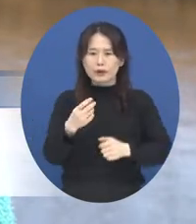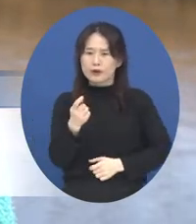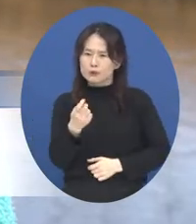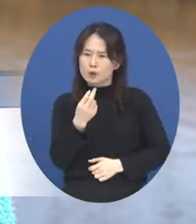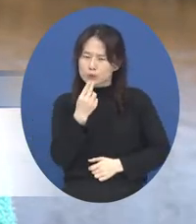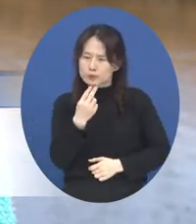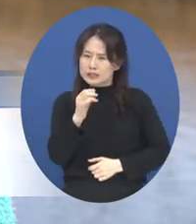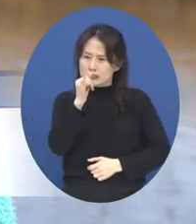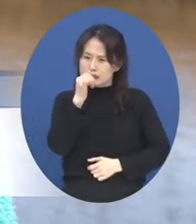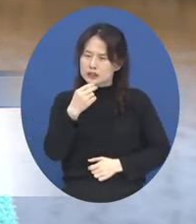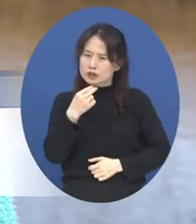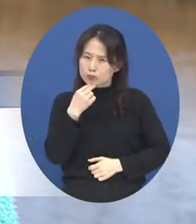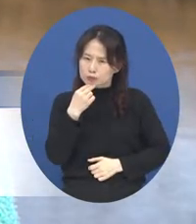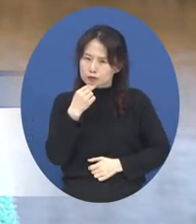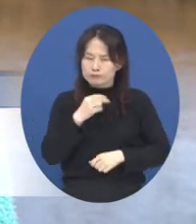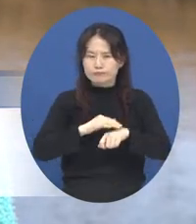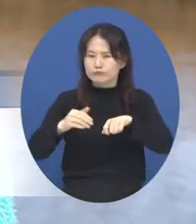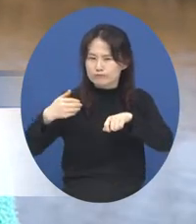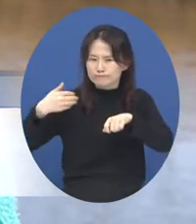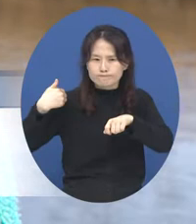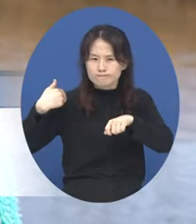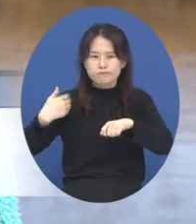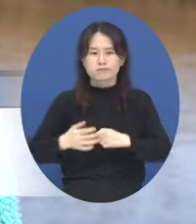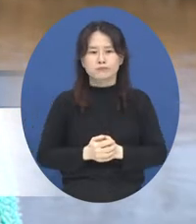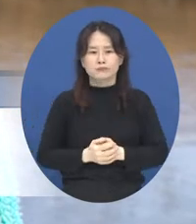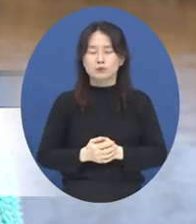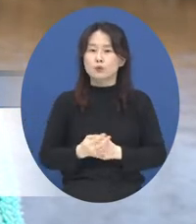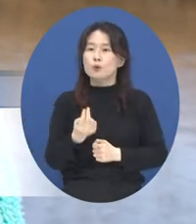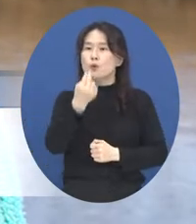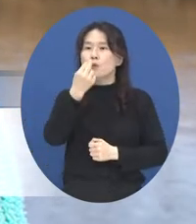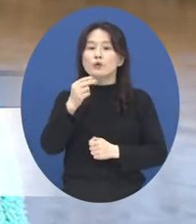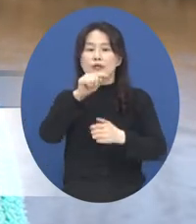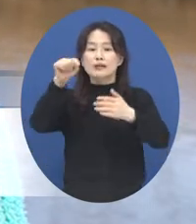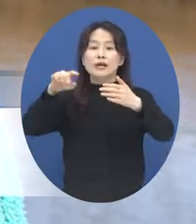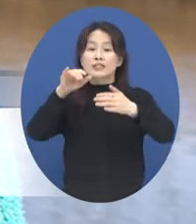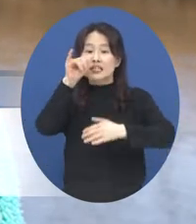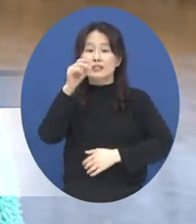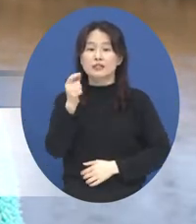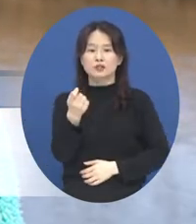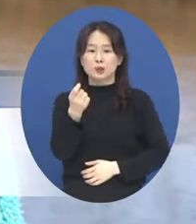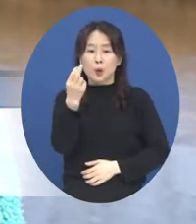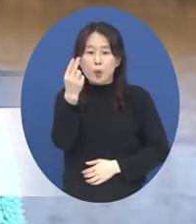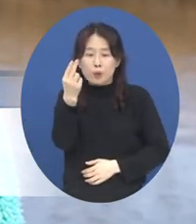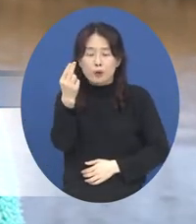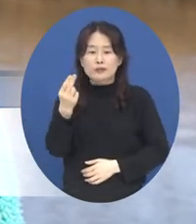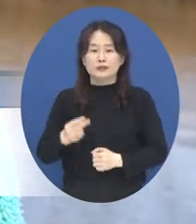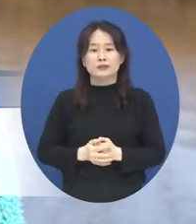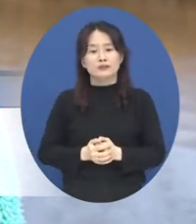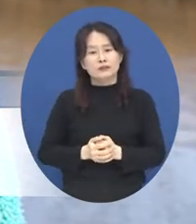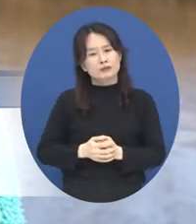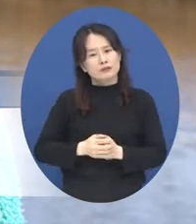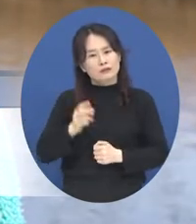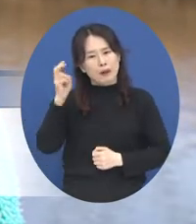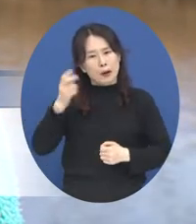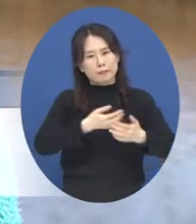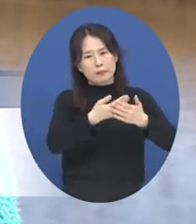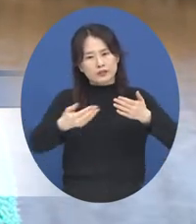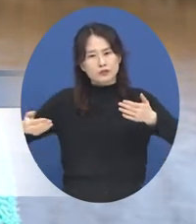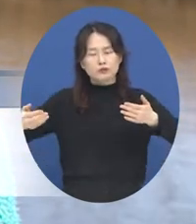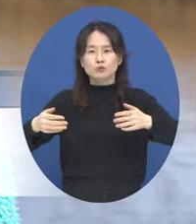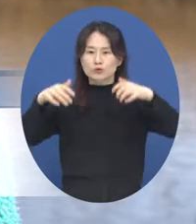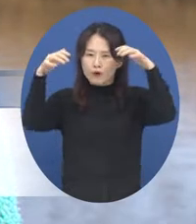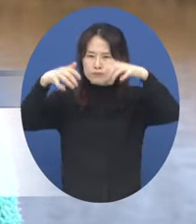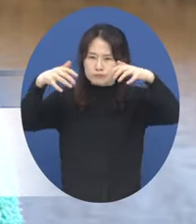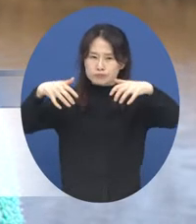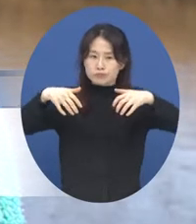나올 수가 있다고 생각이 들고요. 그리고 대기 중에 있는 미세 플라스틱이 아마 하천수의 우기